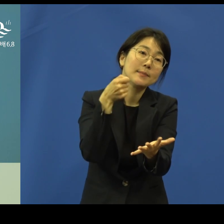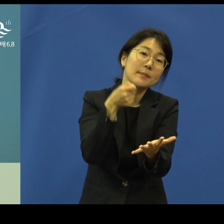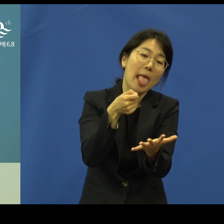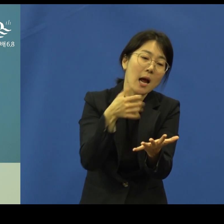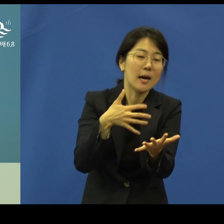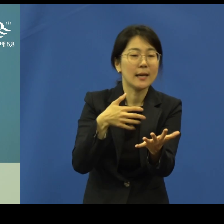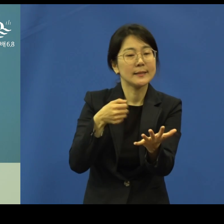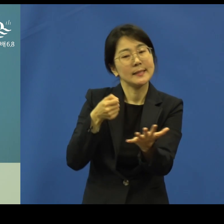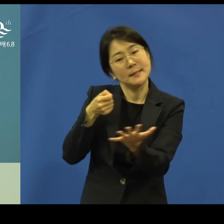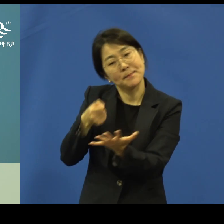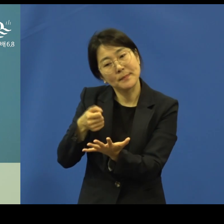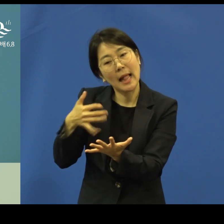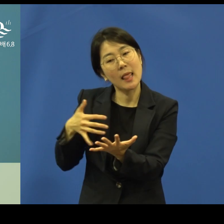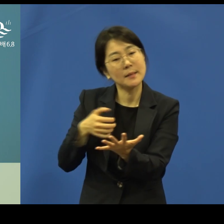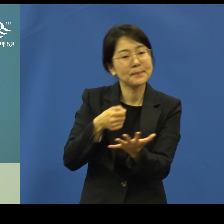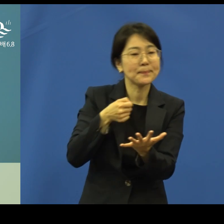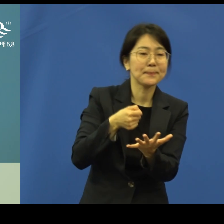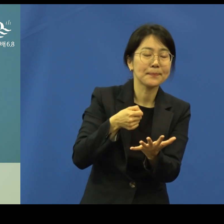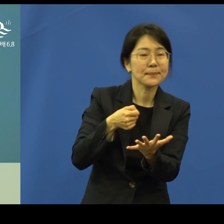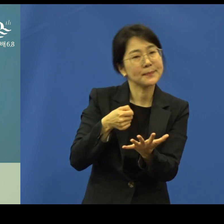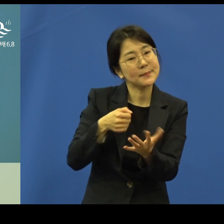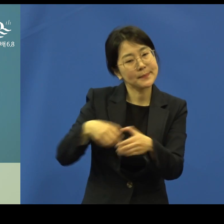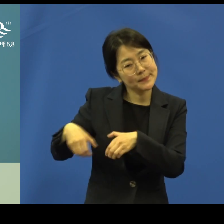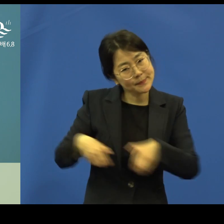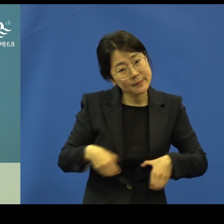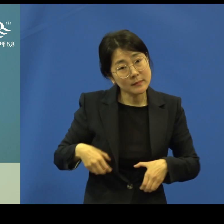머뭇머뭇하려느냐. 이게 미지근함이에요.